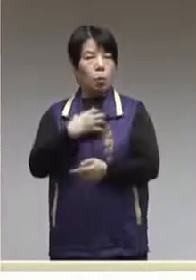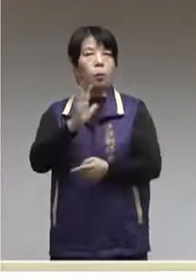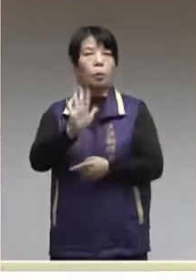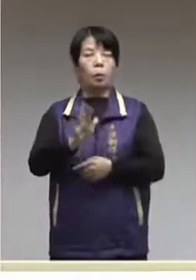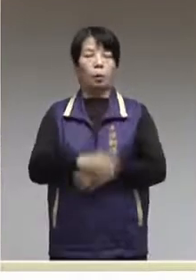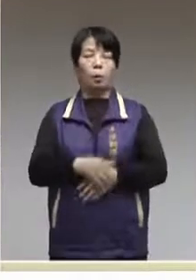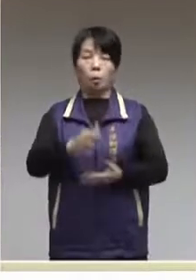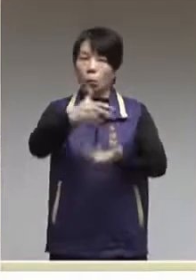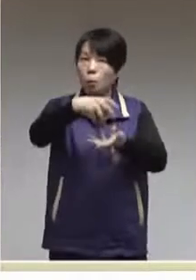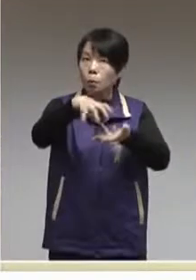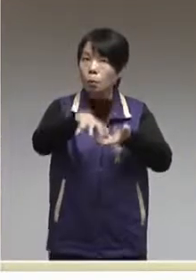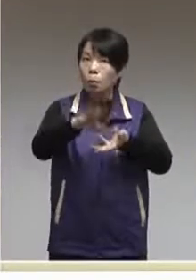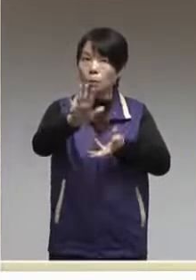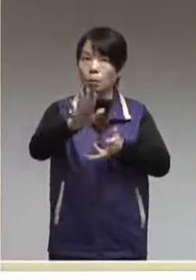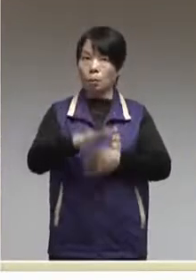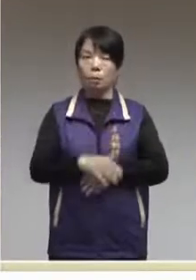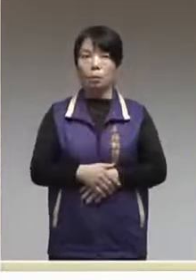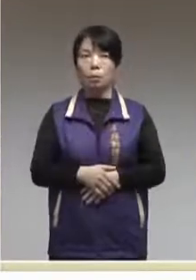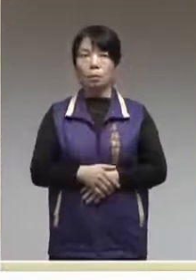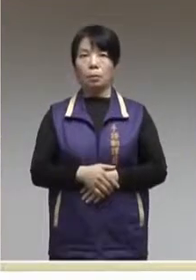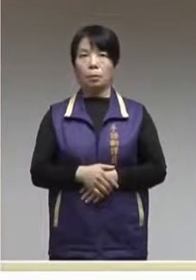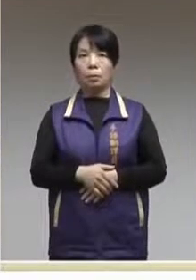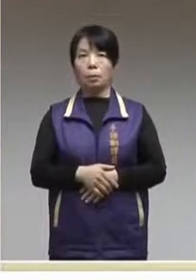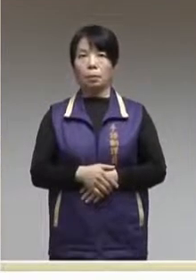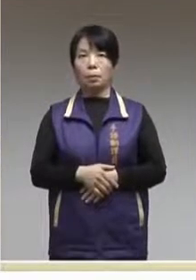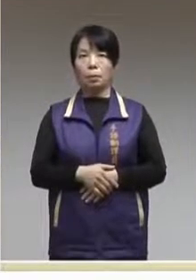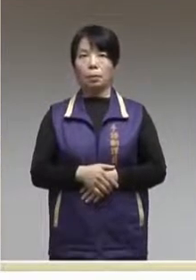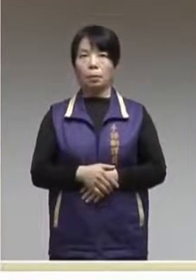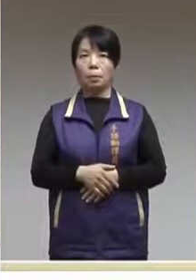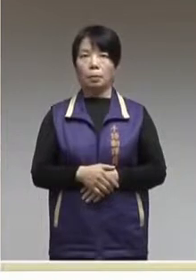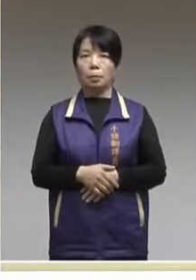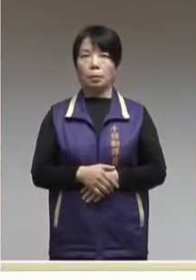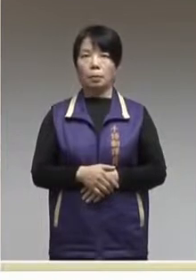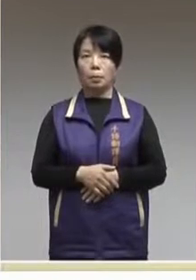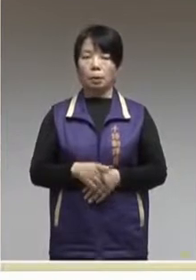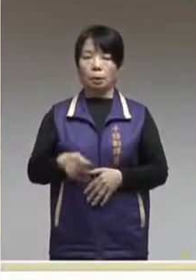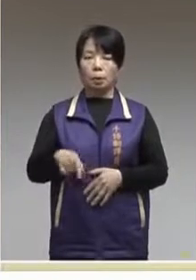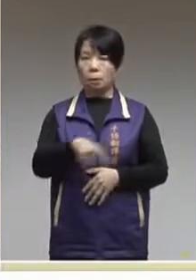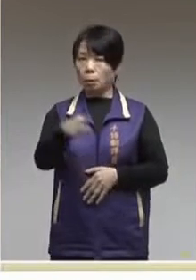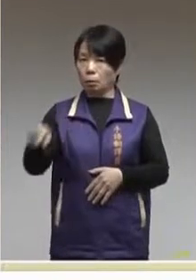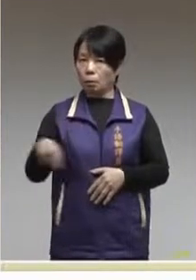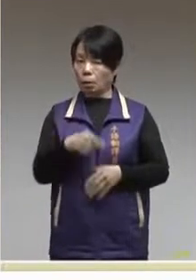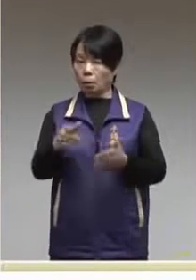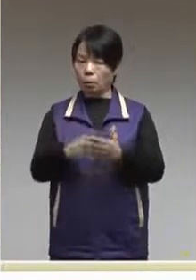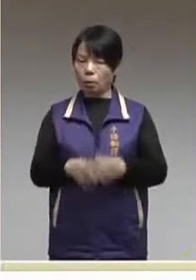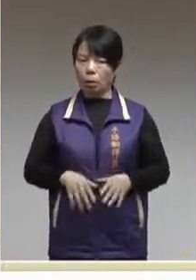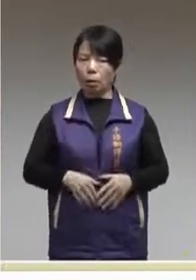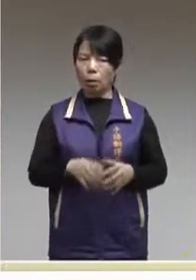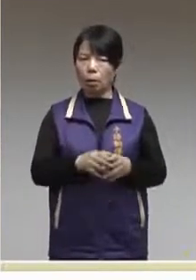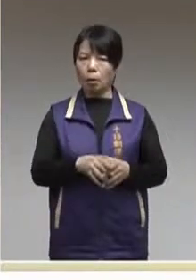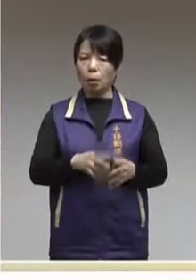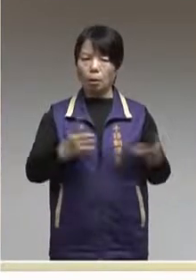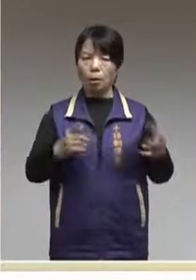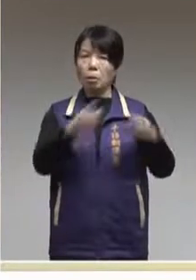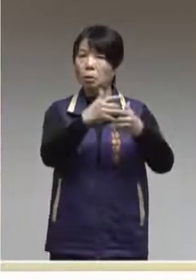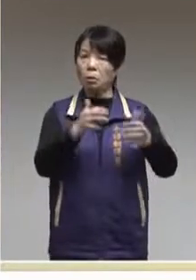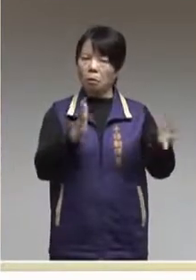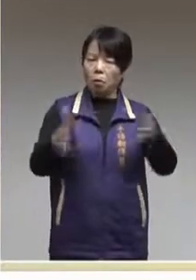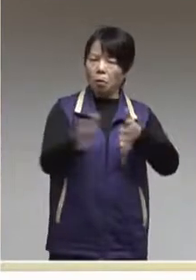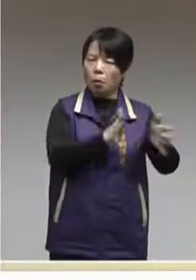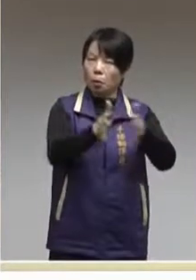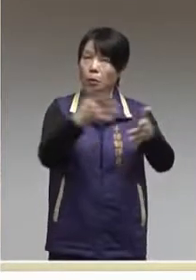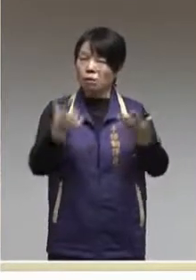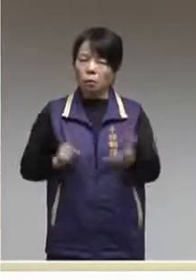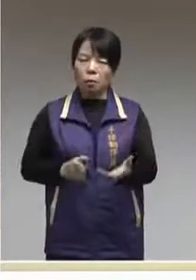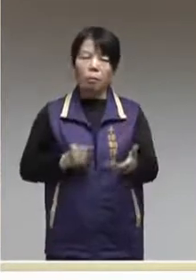果是餐厅的话，好，如果是在一个大家都脱下口罩的一个环境之下，当然确诊的